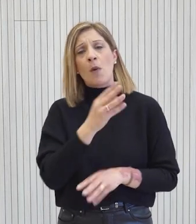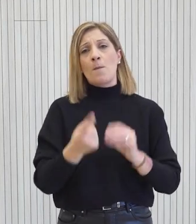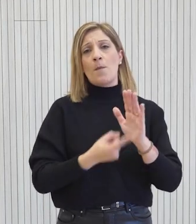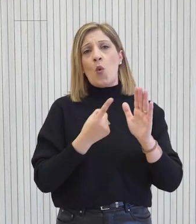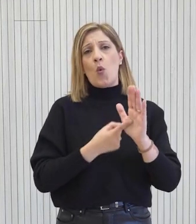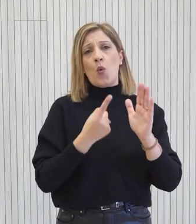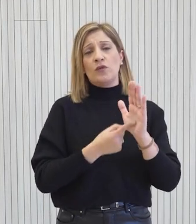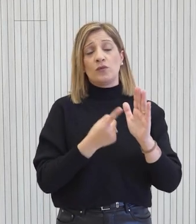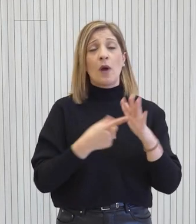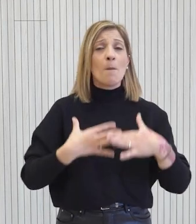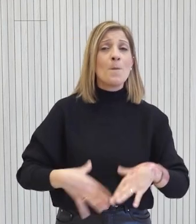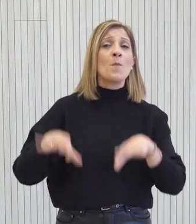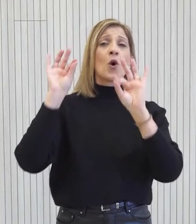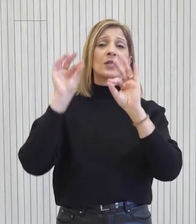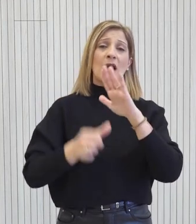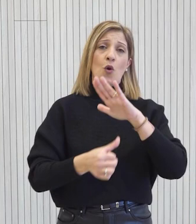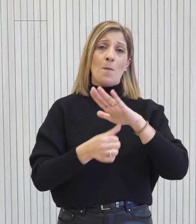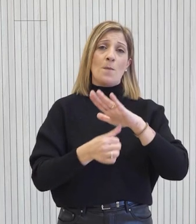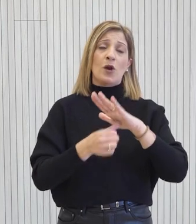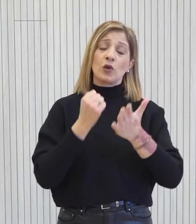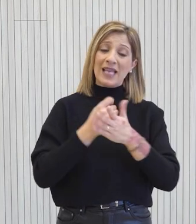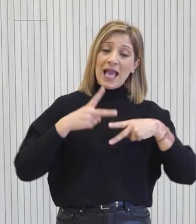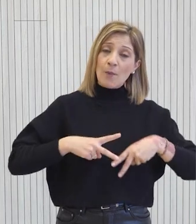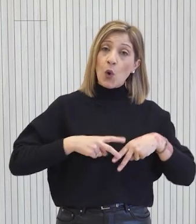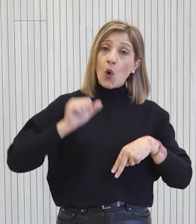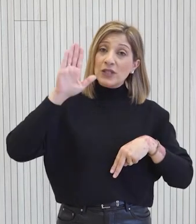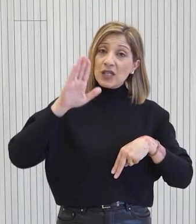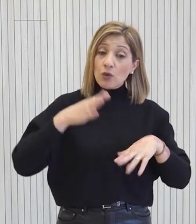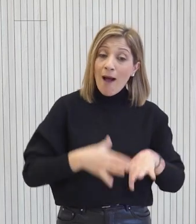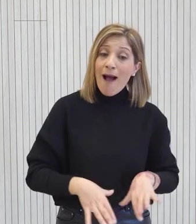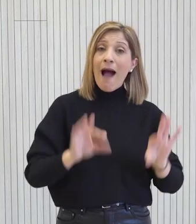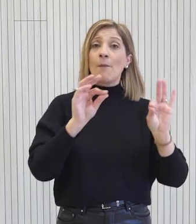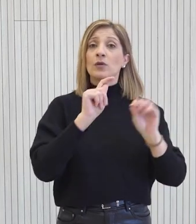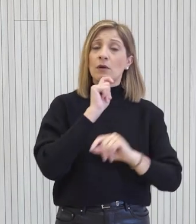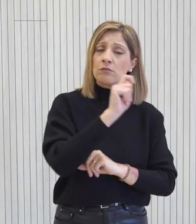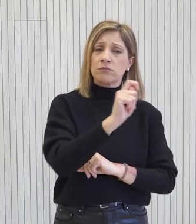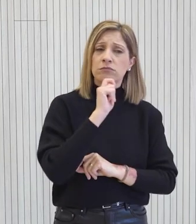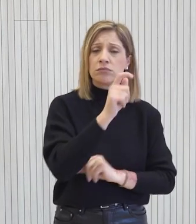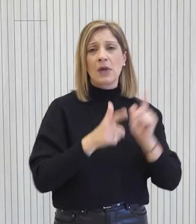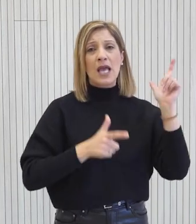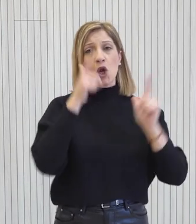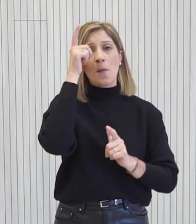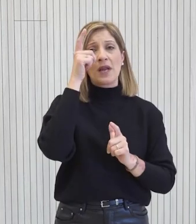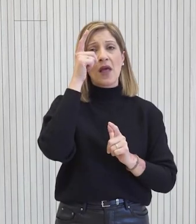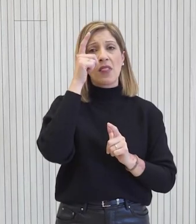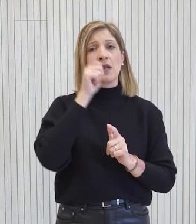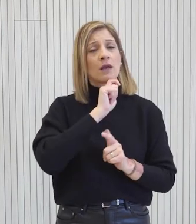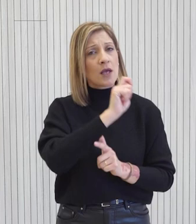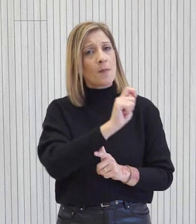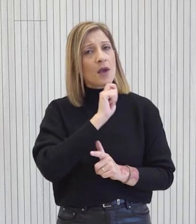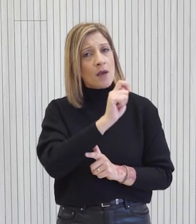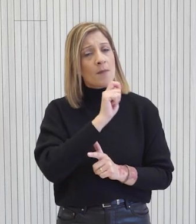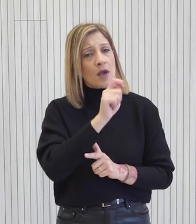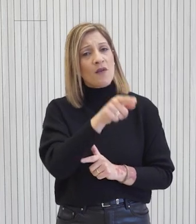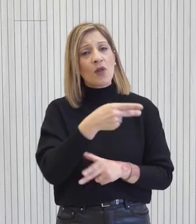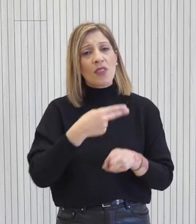πρώτες επαφές που ο ίδιος ο πρόεδρος της Δημοκρατίας αλλά και ο Υπουργός Εξωτερικών πραγματοποίησε με τα Ηνωμένα Έθνη, ήγηρε